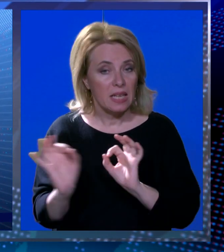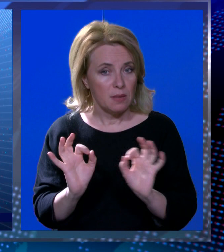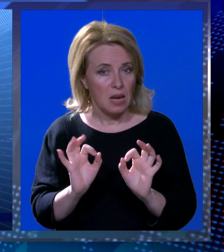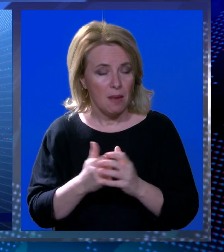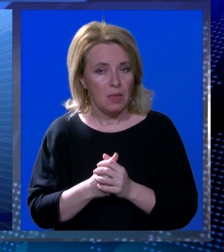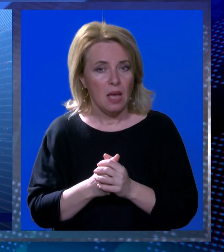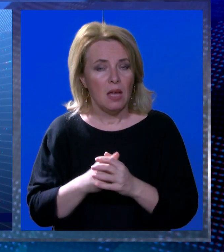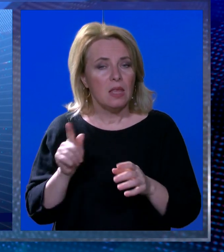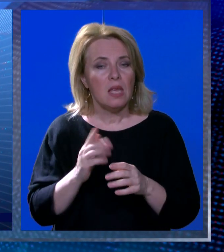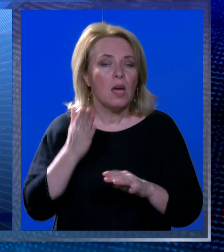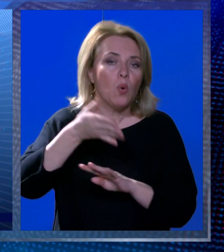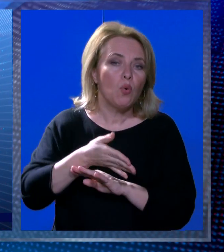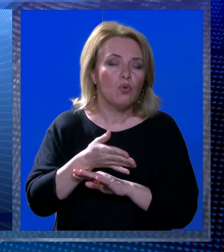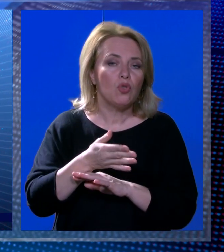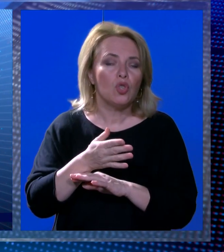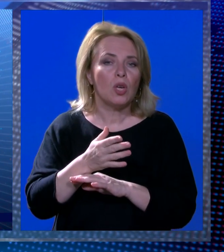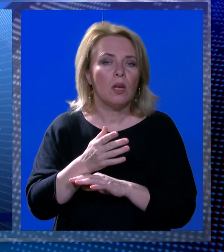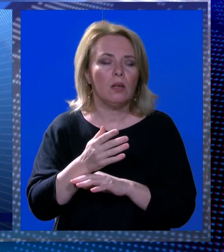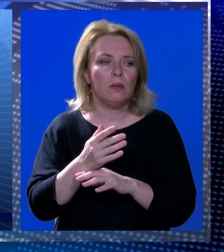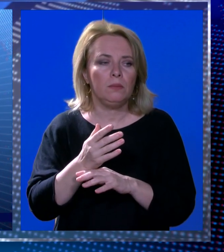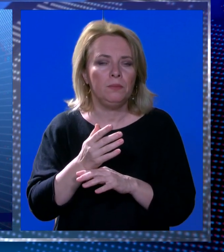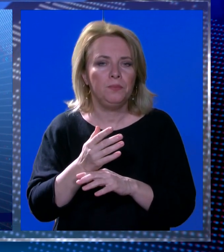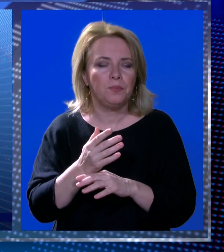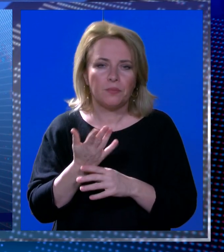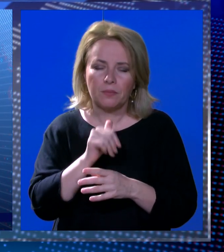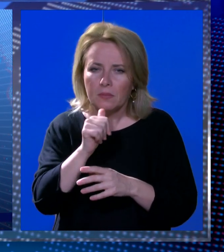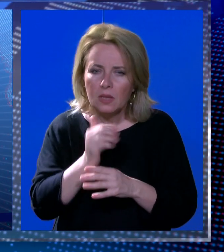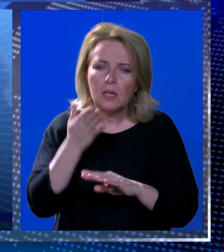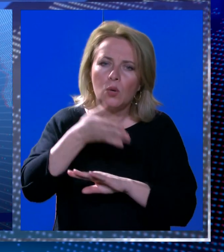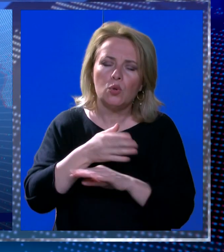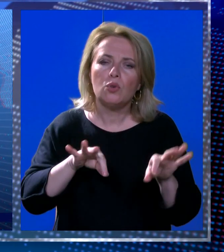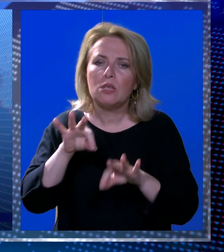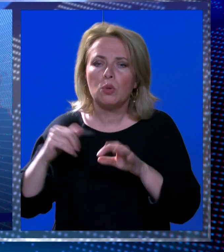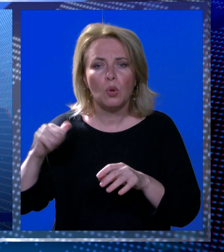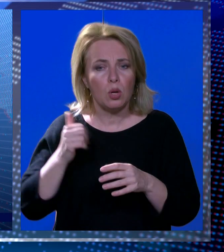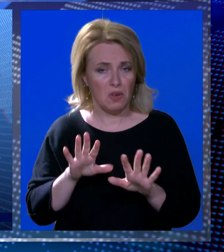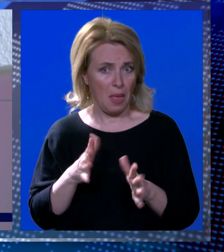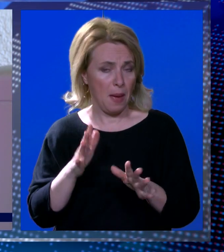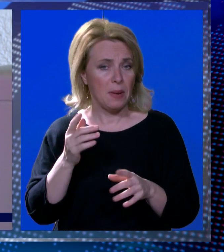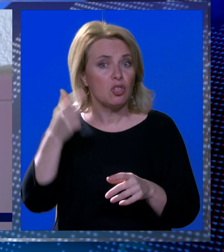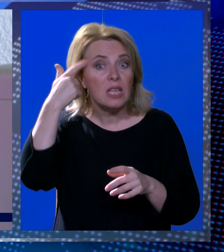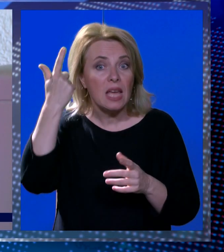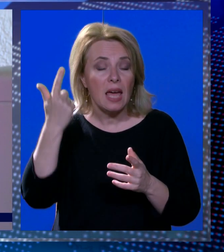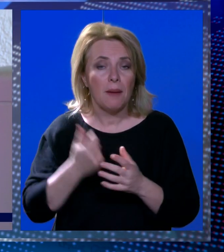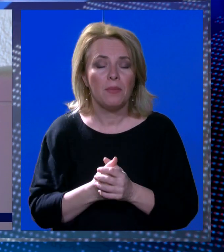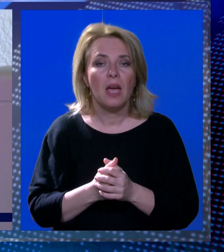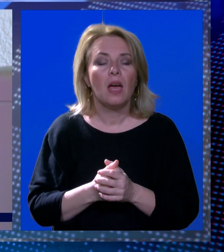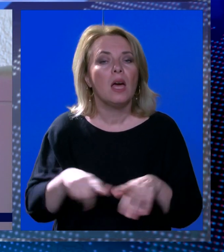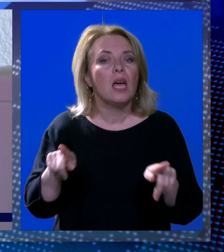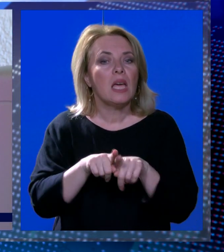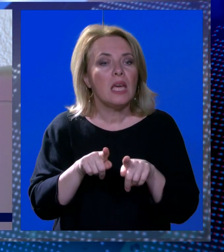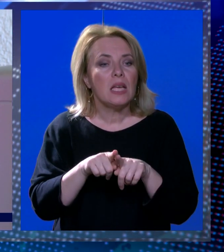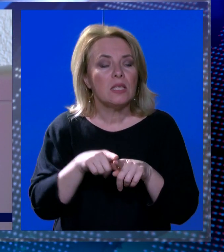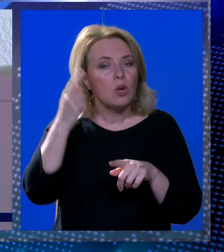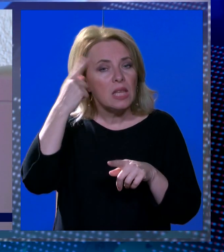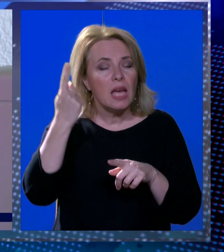se radilo. Ali nije stvar ući u izbornu godinu da još nemaš nekakve programe ili nekakve ideje. A ideje su obilježile i